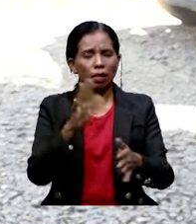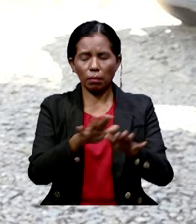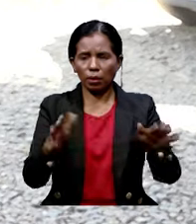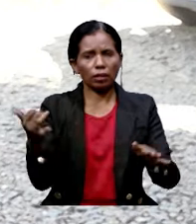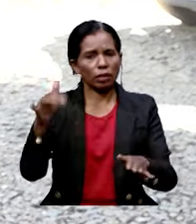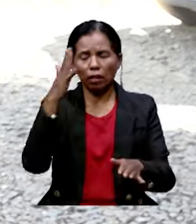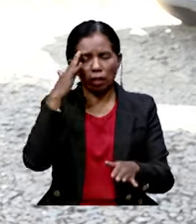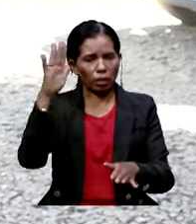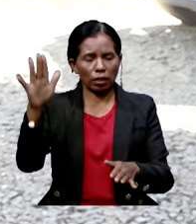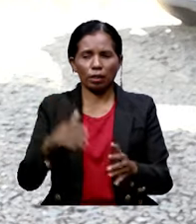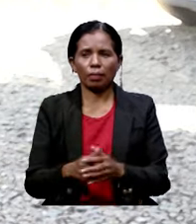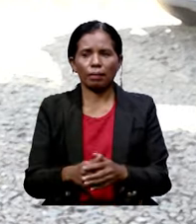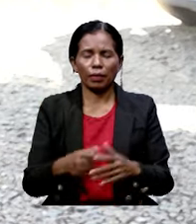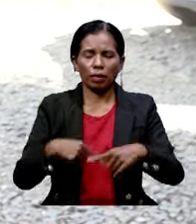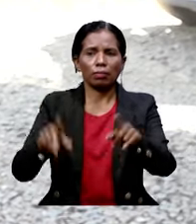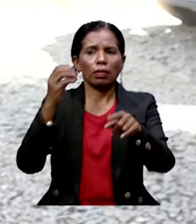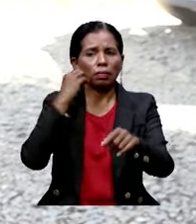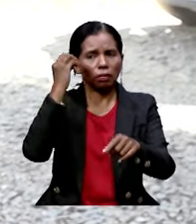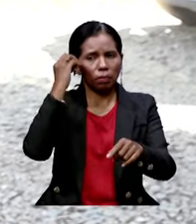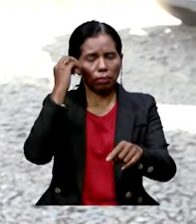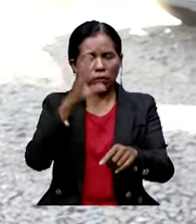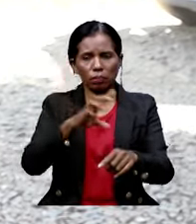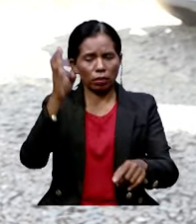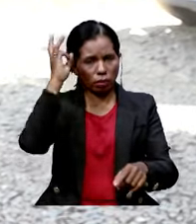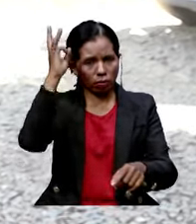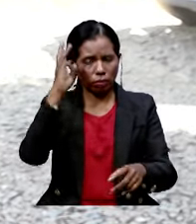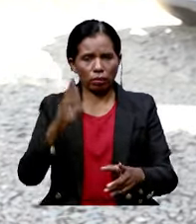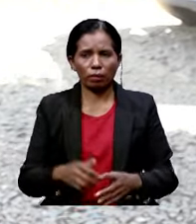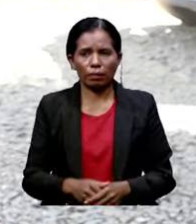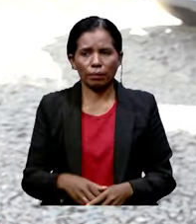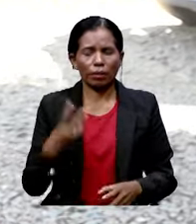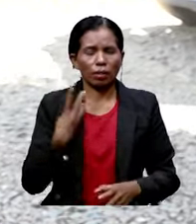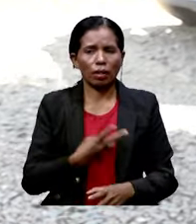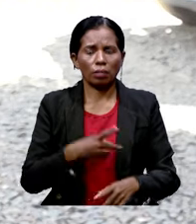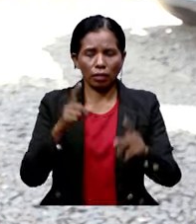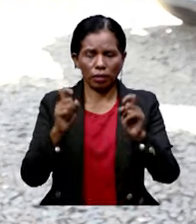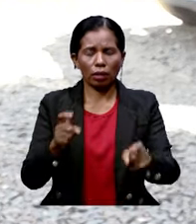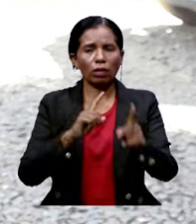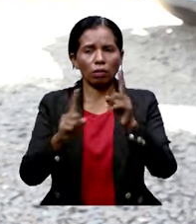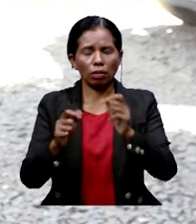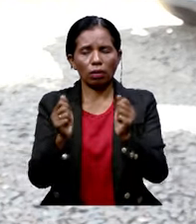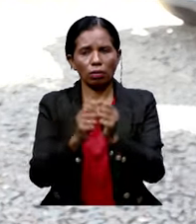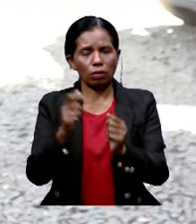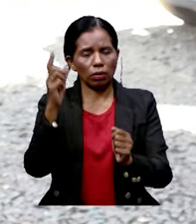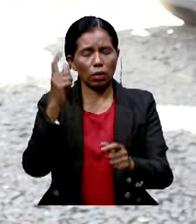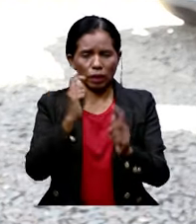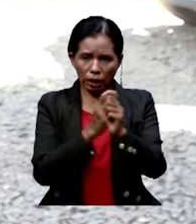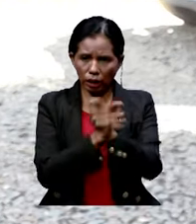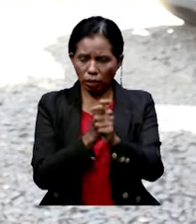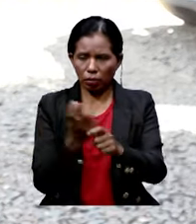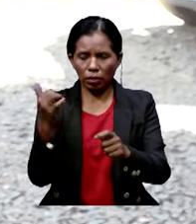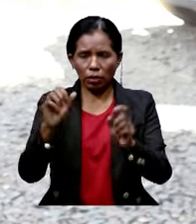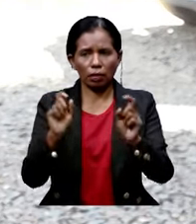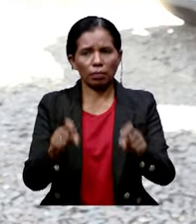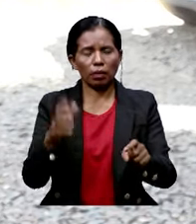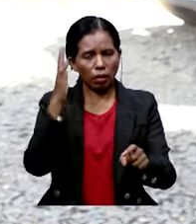ni da entang ni fila ba umane ni fila ho dubidas entang ami teng kole ho tetun ba par sir bel fila ba umakarik Sira bel hanui